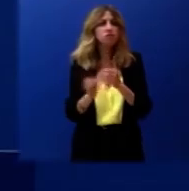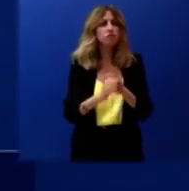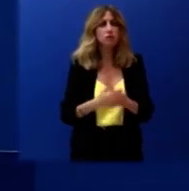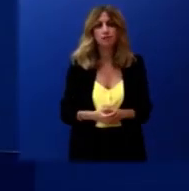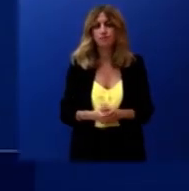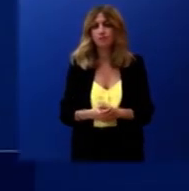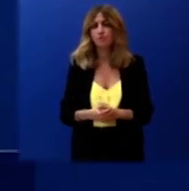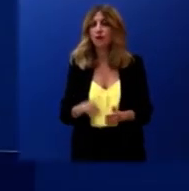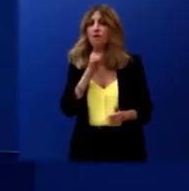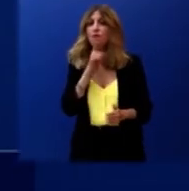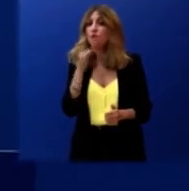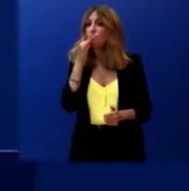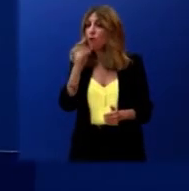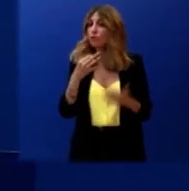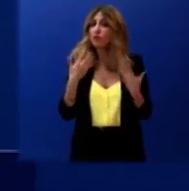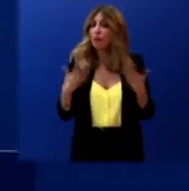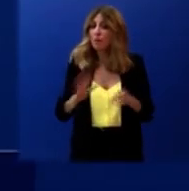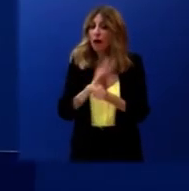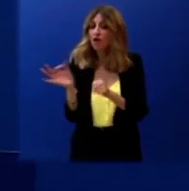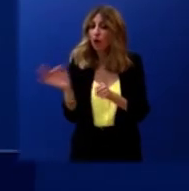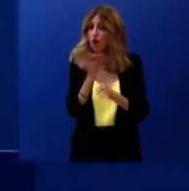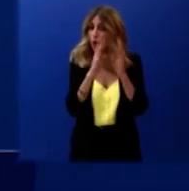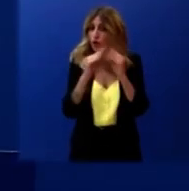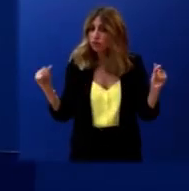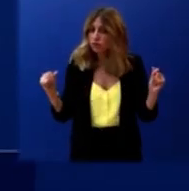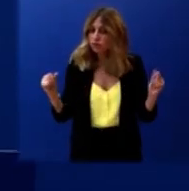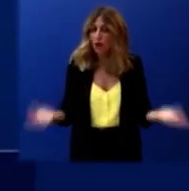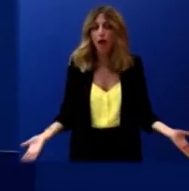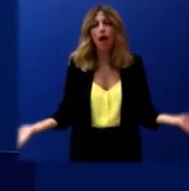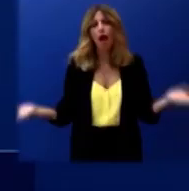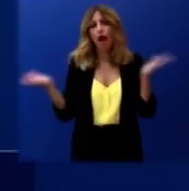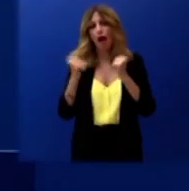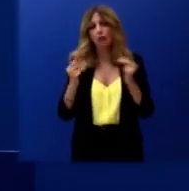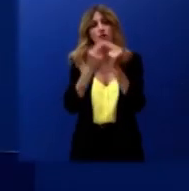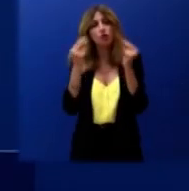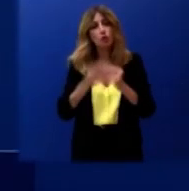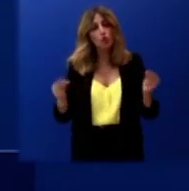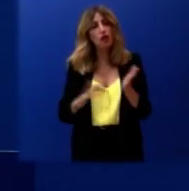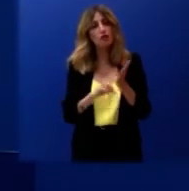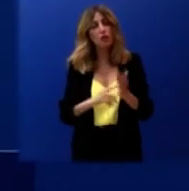προσεκτικοί. Επί της παρούσης δεν περιμένω κάτι καινούριο ότι